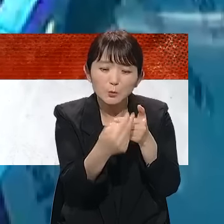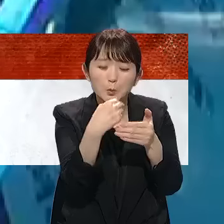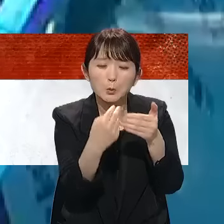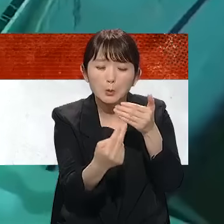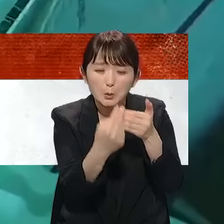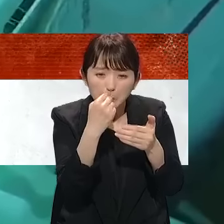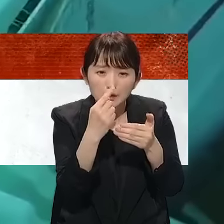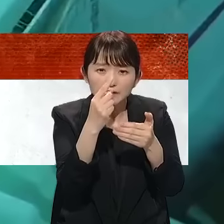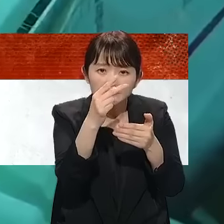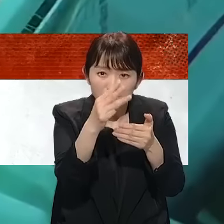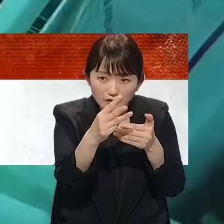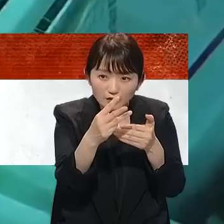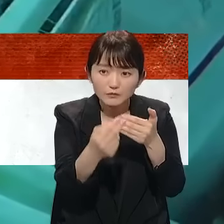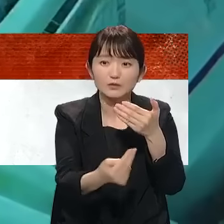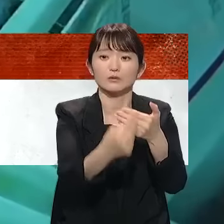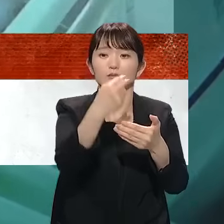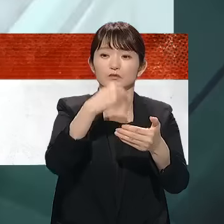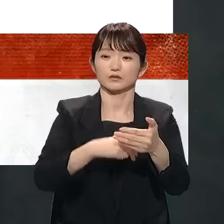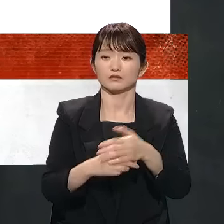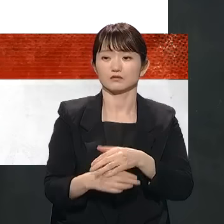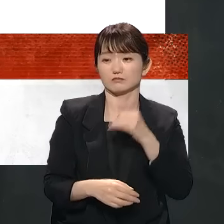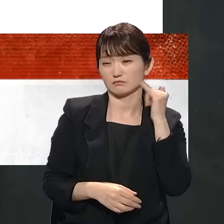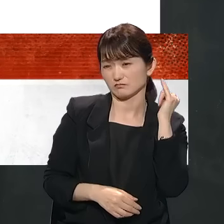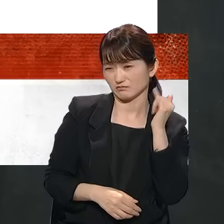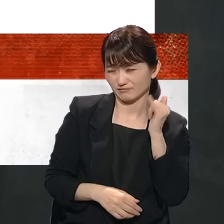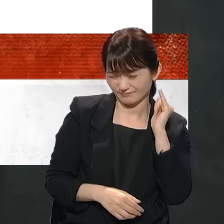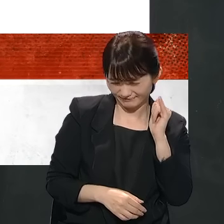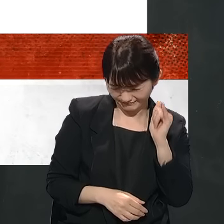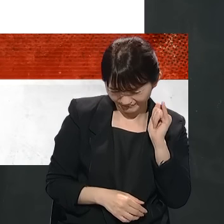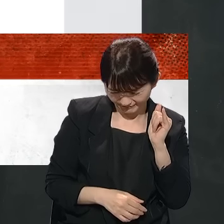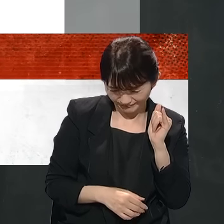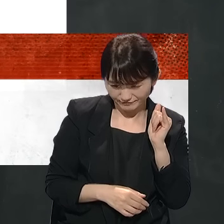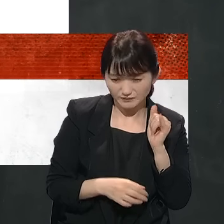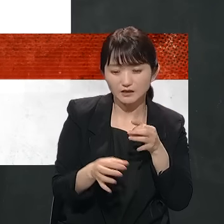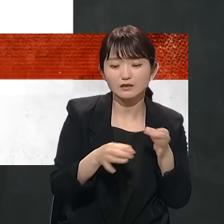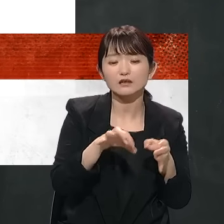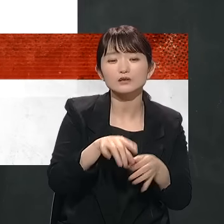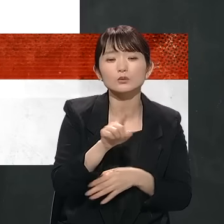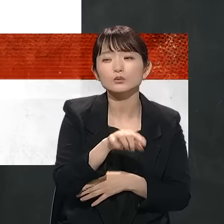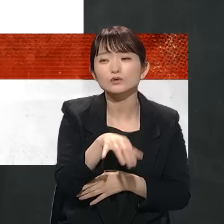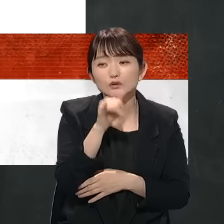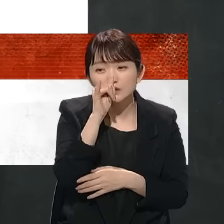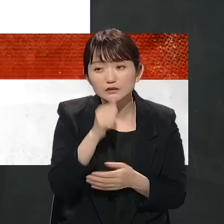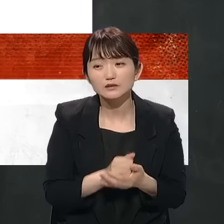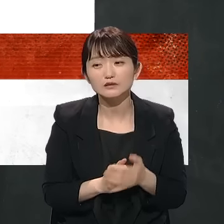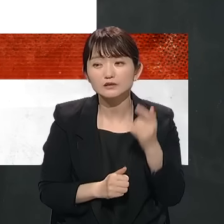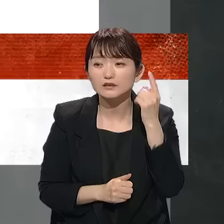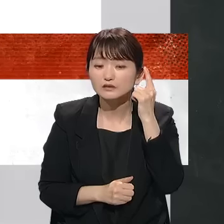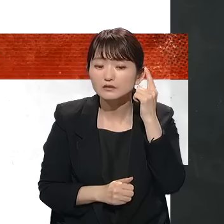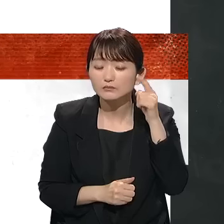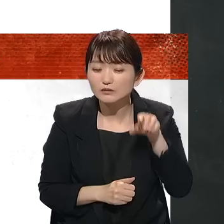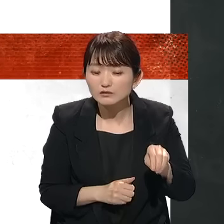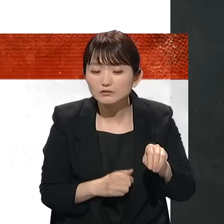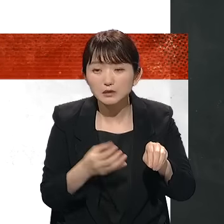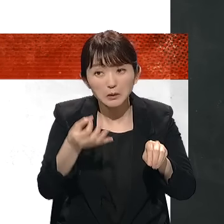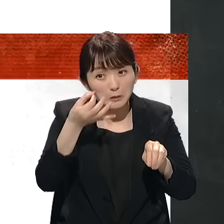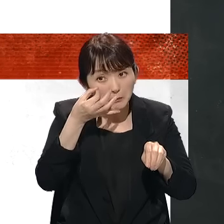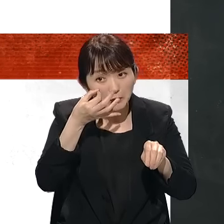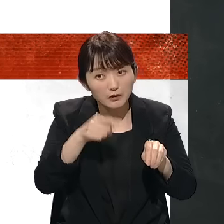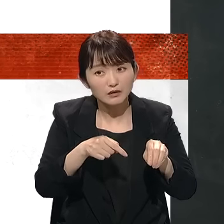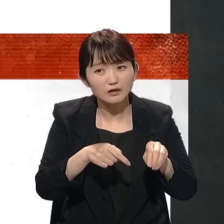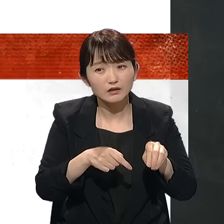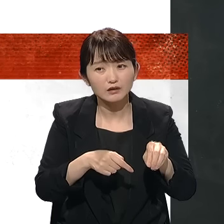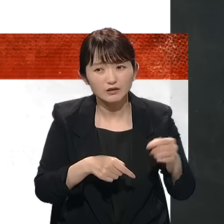시도해서 들어간 거예요. 전화가 엄청 많이 왔고 가게다 어딘데 언제까지 핸드폰 꺼져있나 보자 그만하고 가게